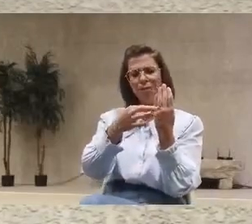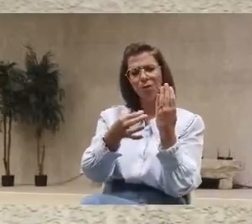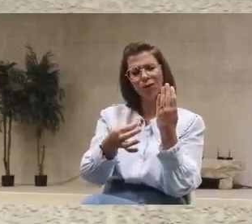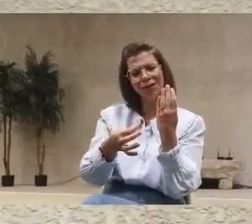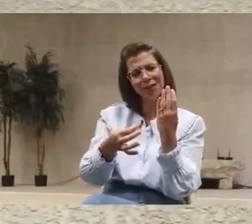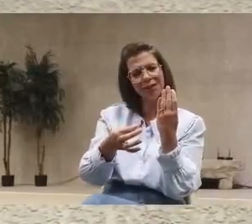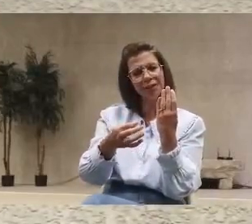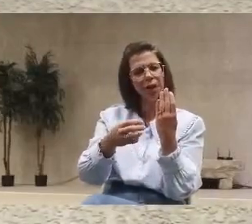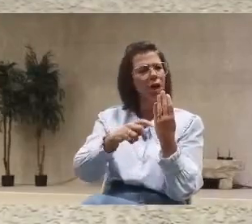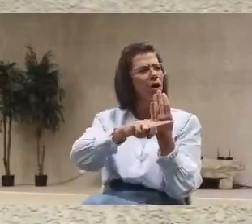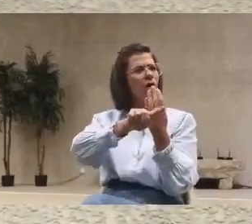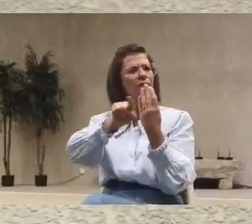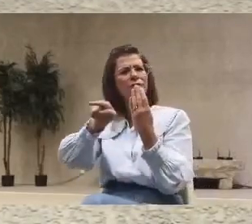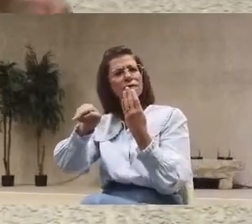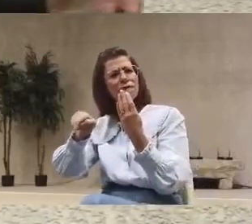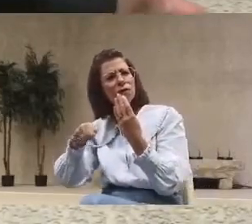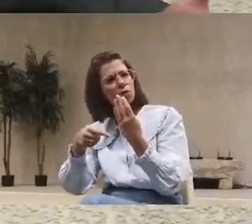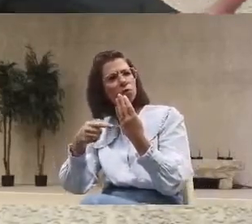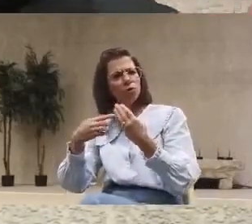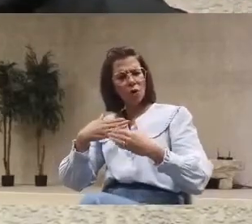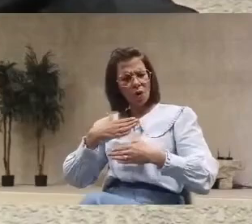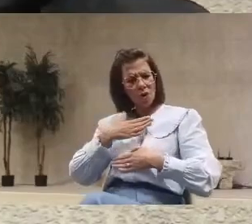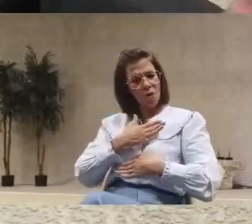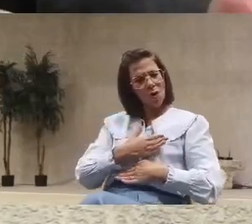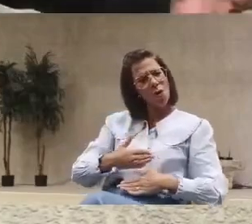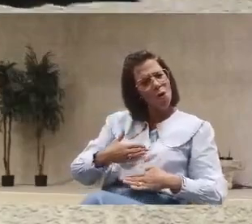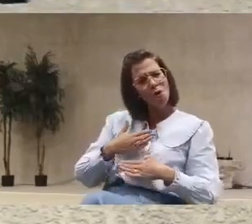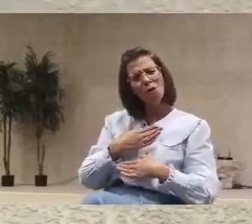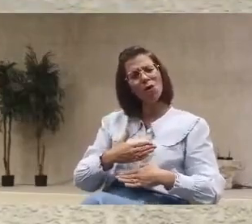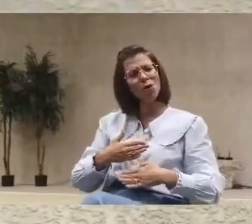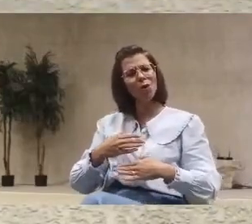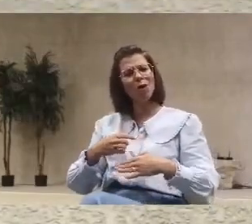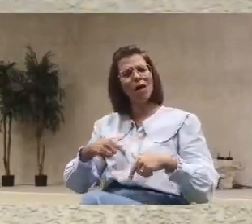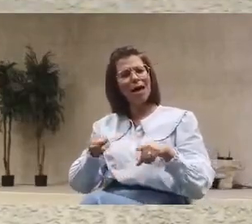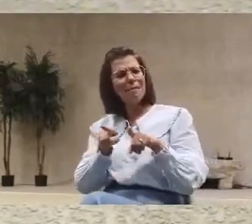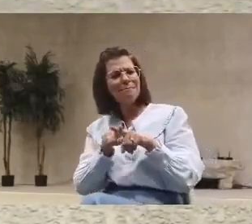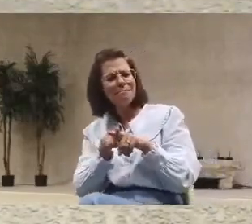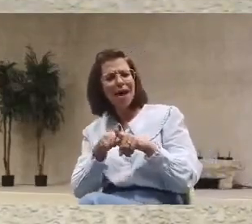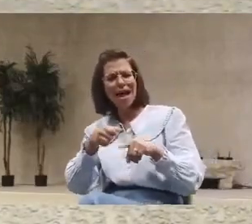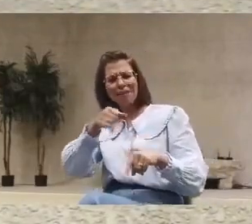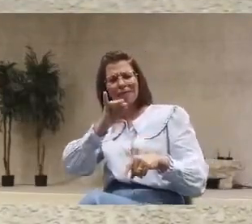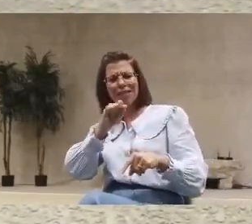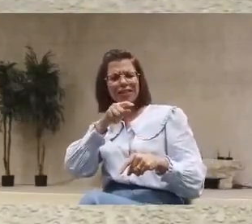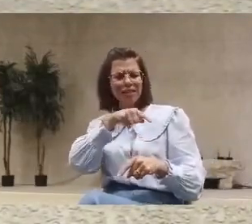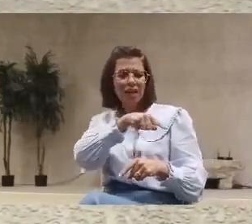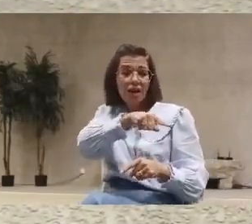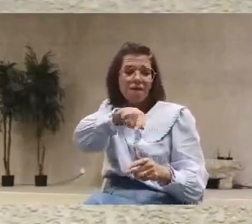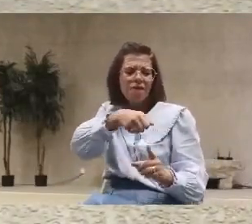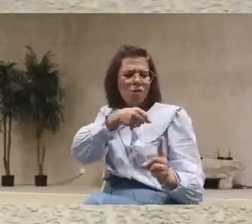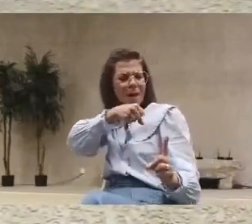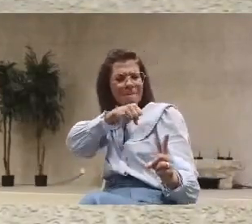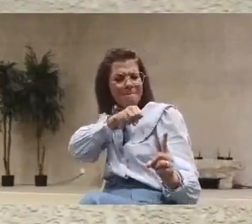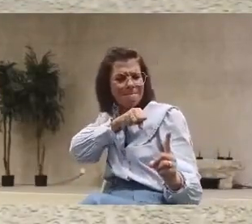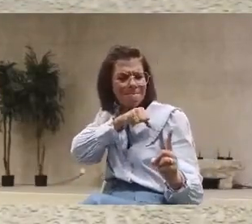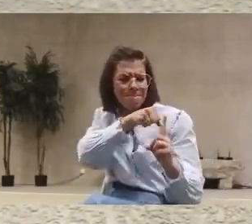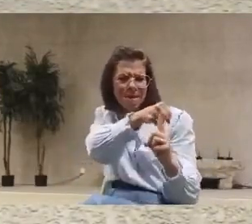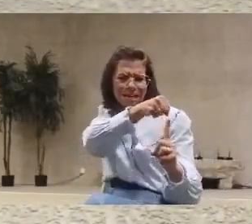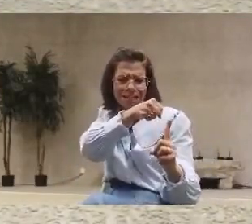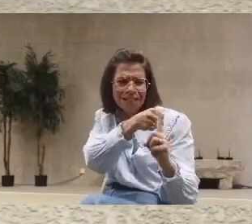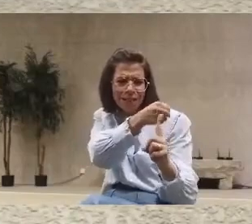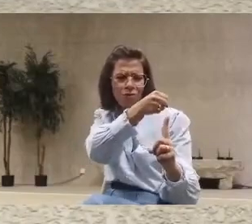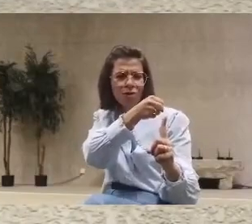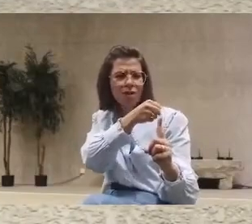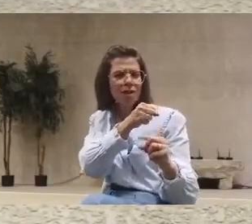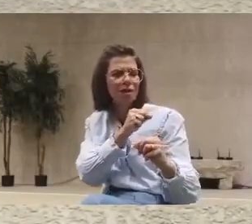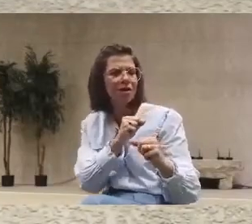maltraités, outragés. Et on voit dans la parole de Dieu ces hommes qui étaient dans l'eau, qui vivaient le royaume de Dieu au-dedans